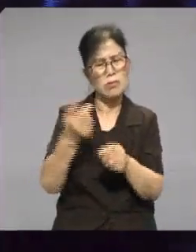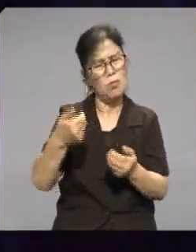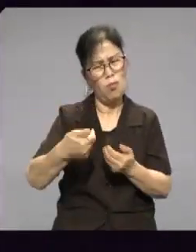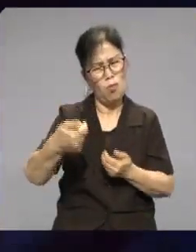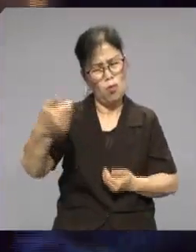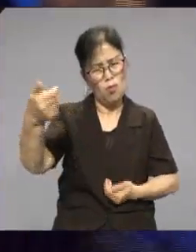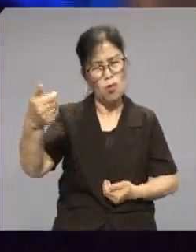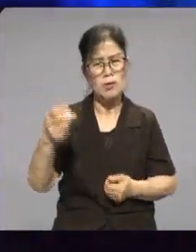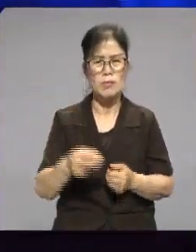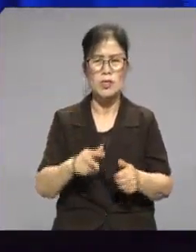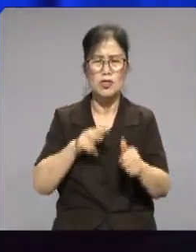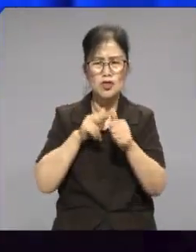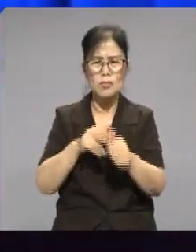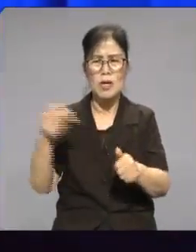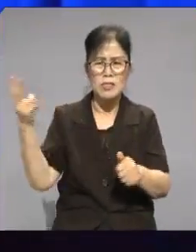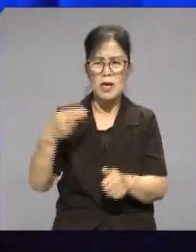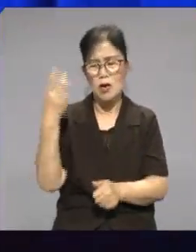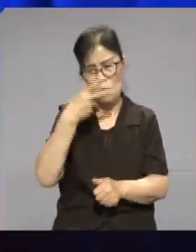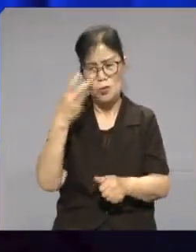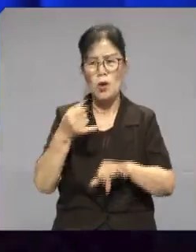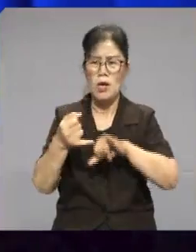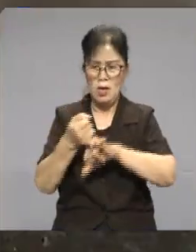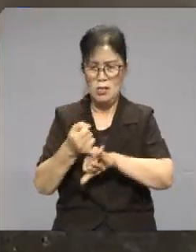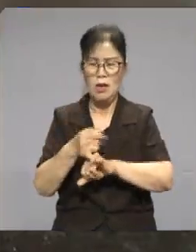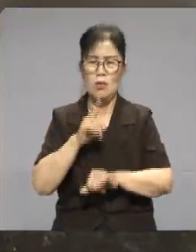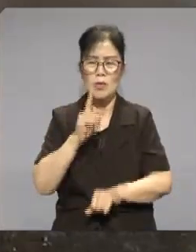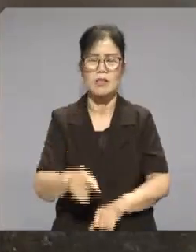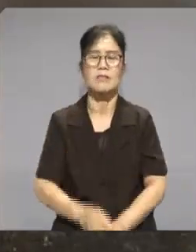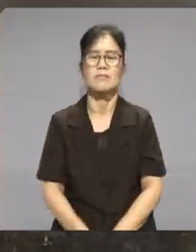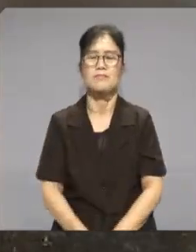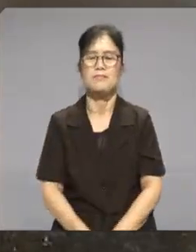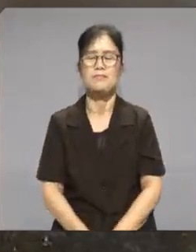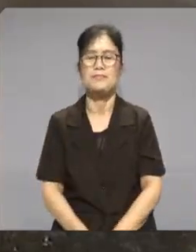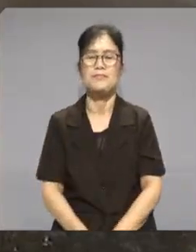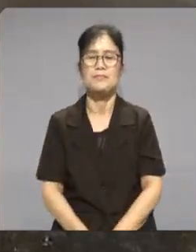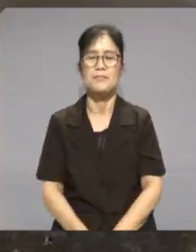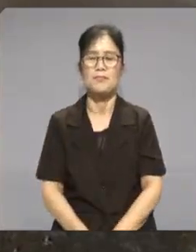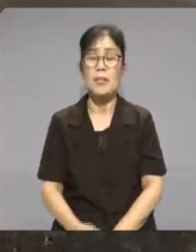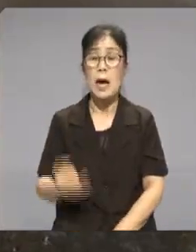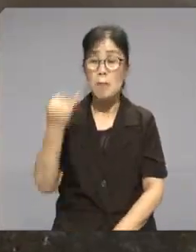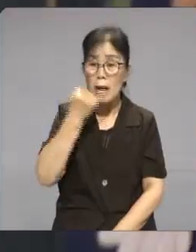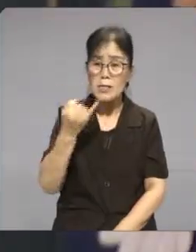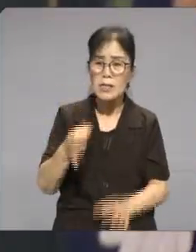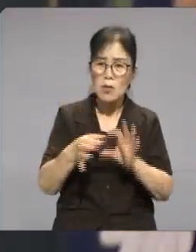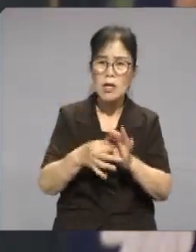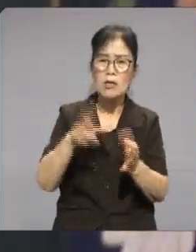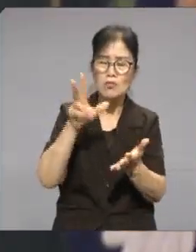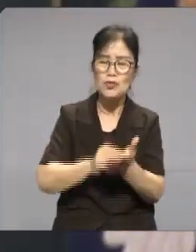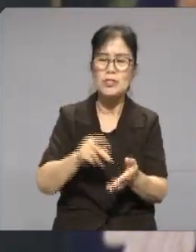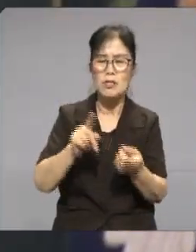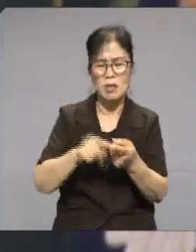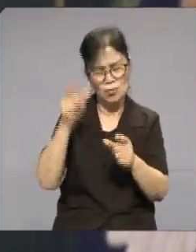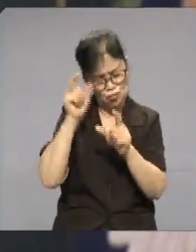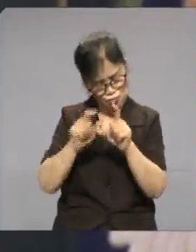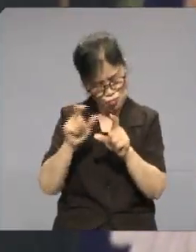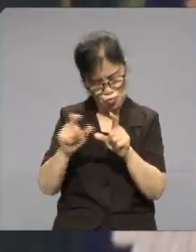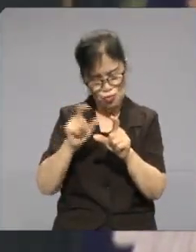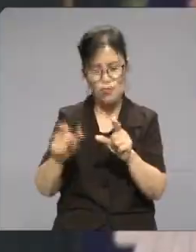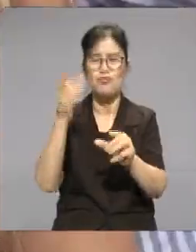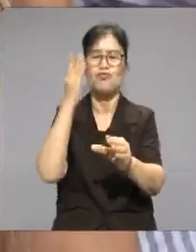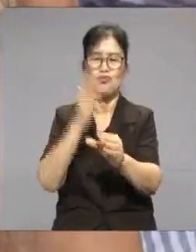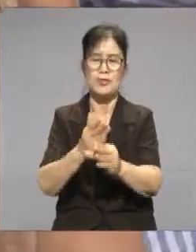출마를 재검토해야 한다고 언급한 것으로 전해졌습니다. 로이터 통신은 바이든이 관련 문제를 놓고 숙고 중이라고